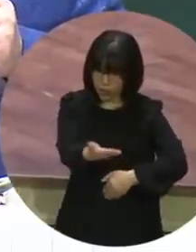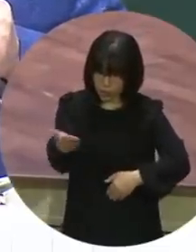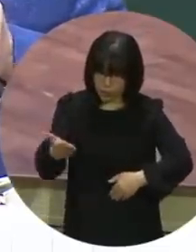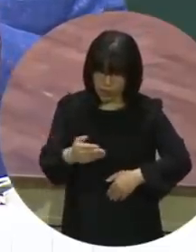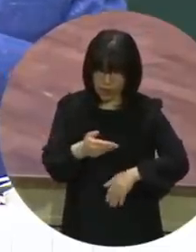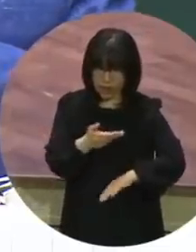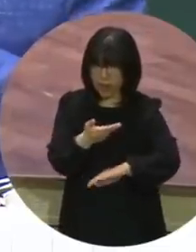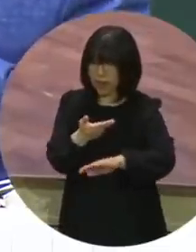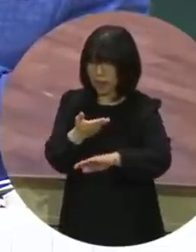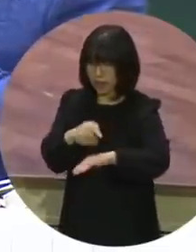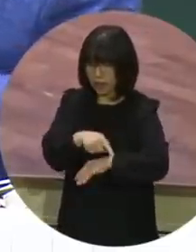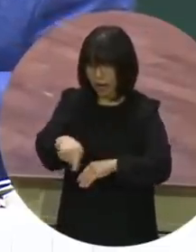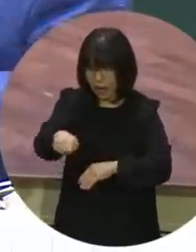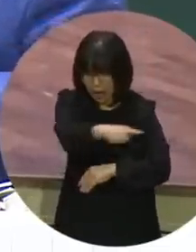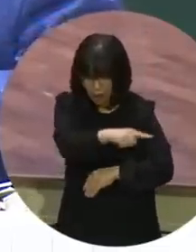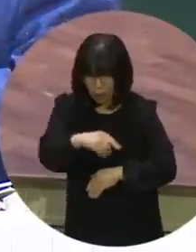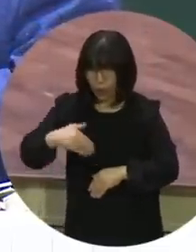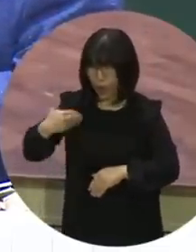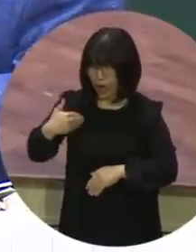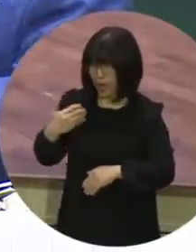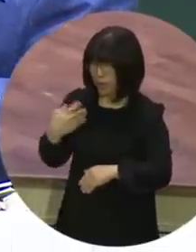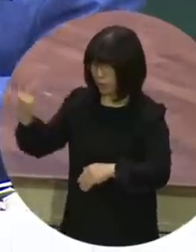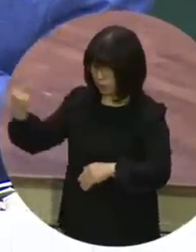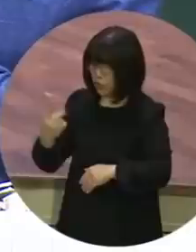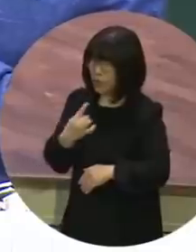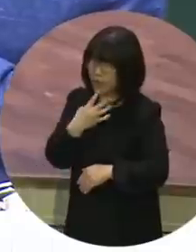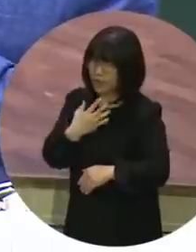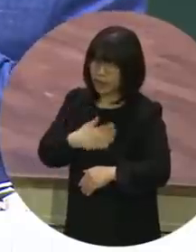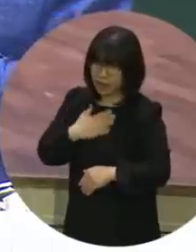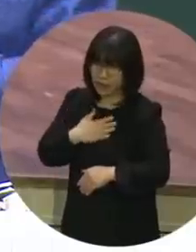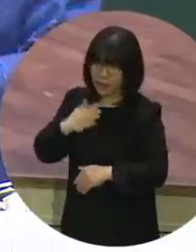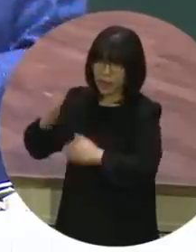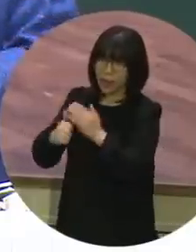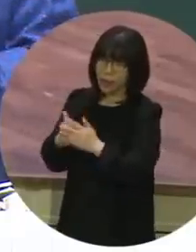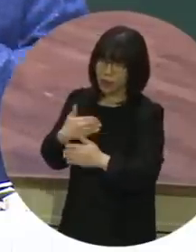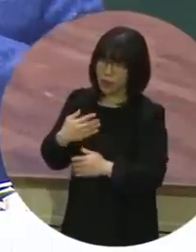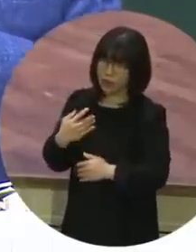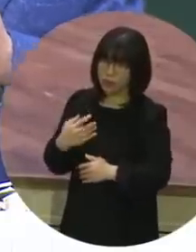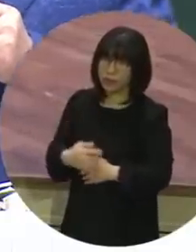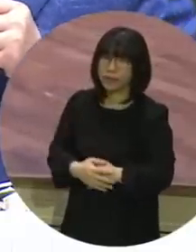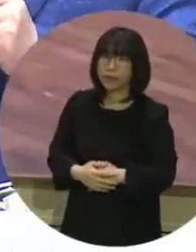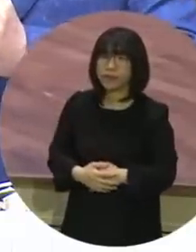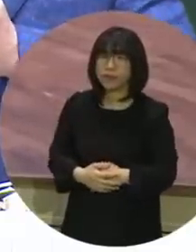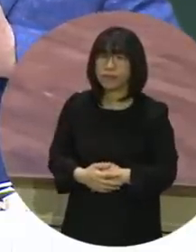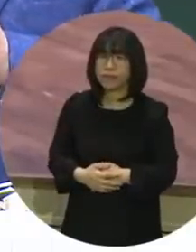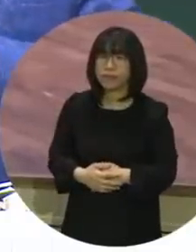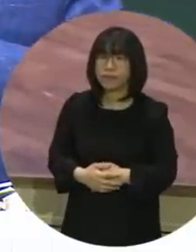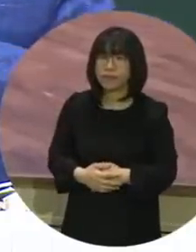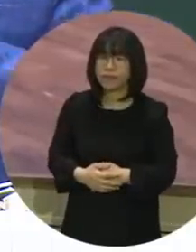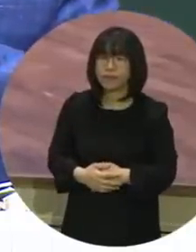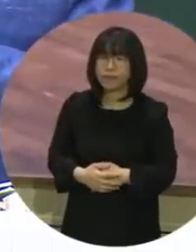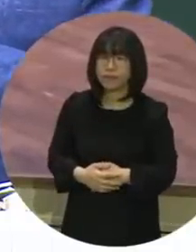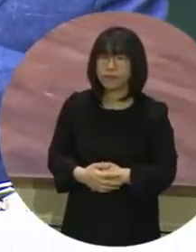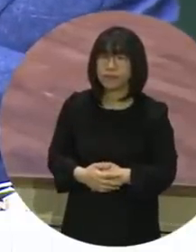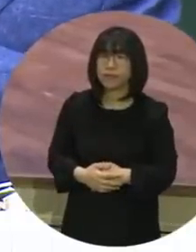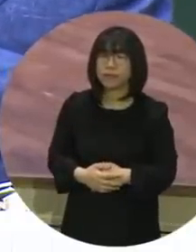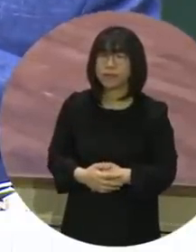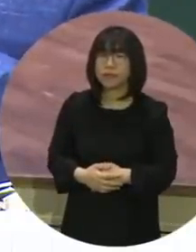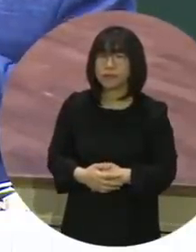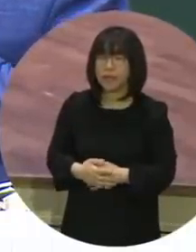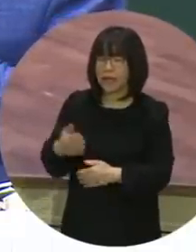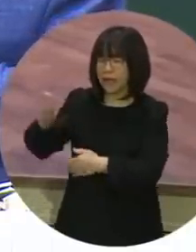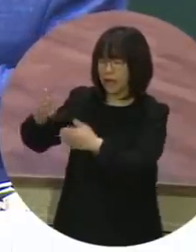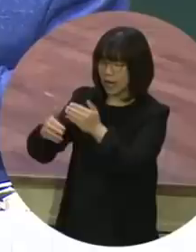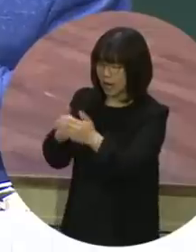아무도 몰라요. 하나님 나와 있는 게. 그러면 하나님이 아시잖아요. 둘이만 이게